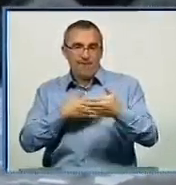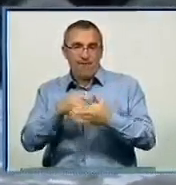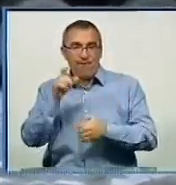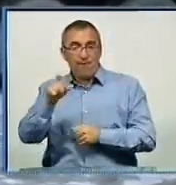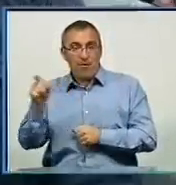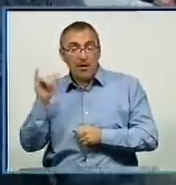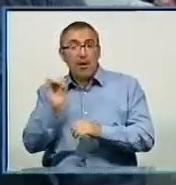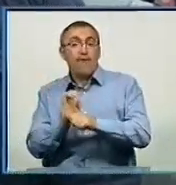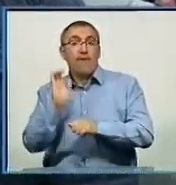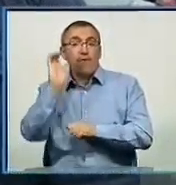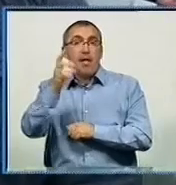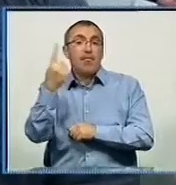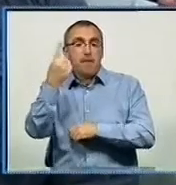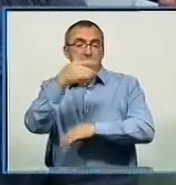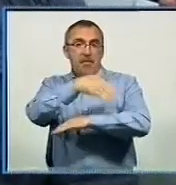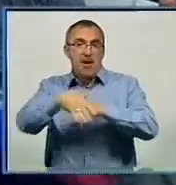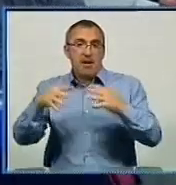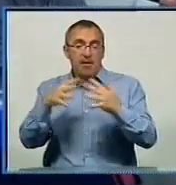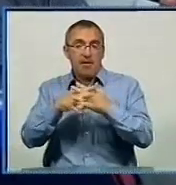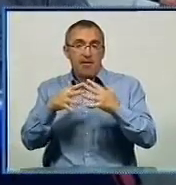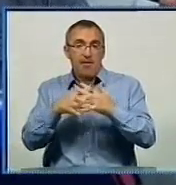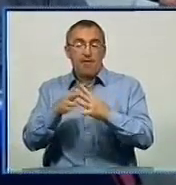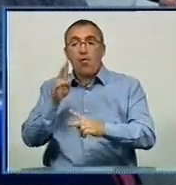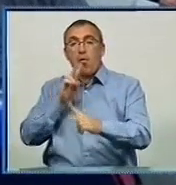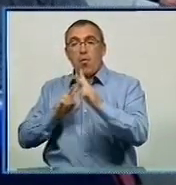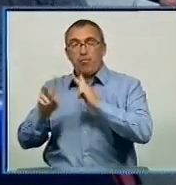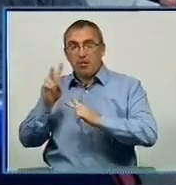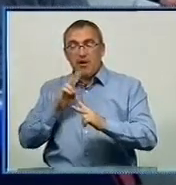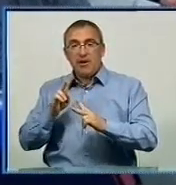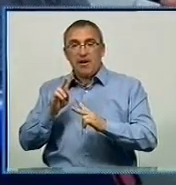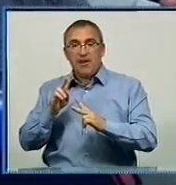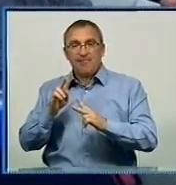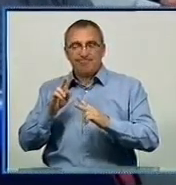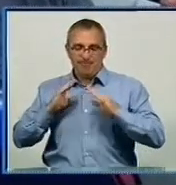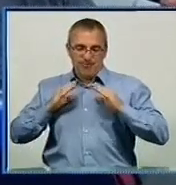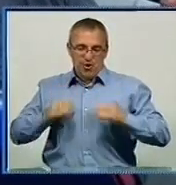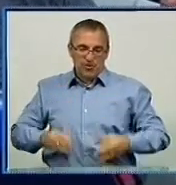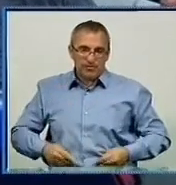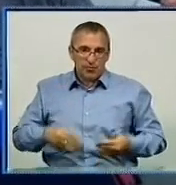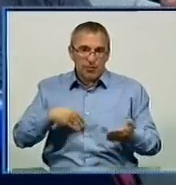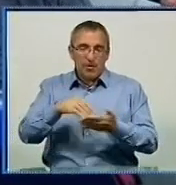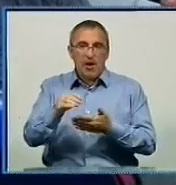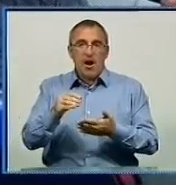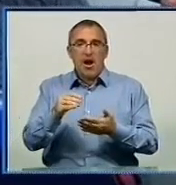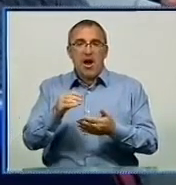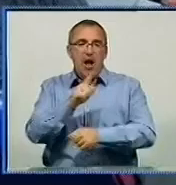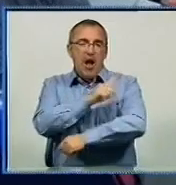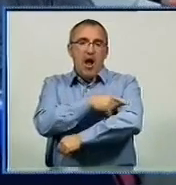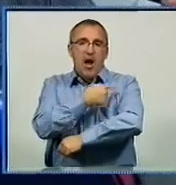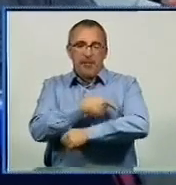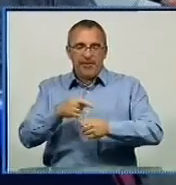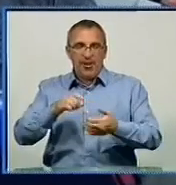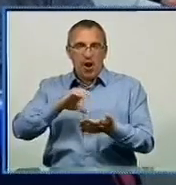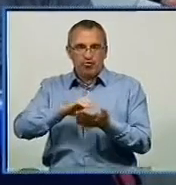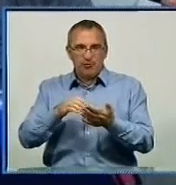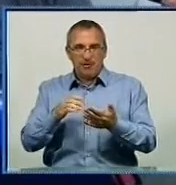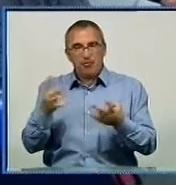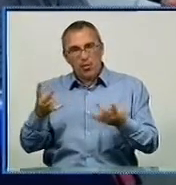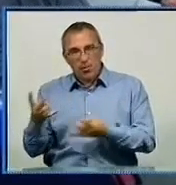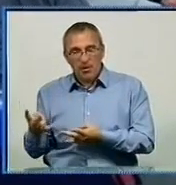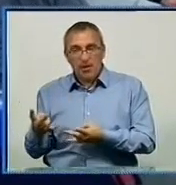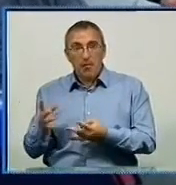відправлять машину на передову. Всегда обращаются волонтеры, ну, там, или бронежилет купить, или, ну, по аптечке, по потребностям. А у нас как бы